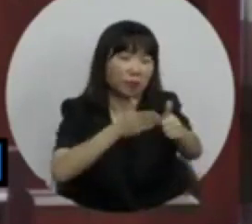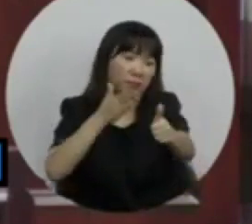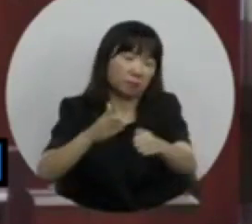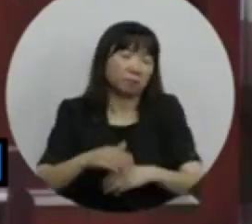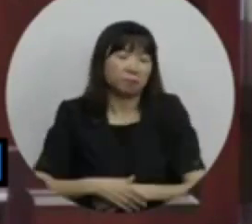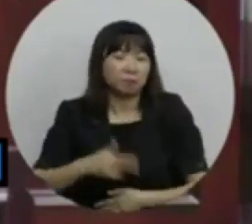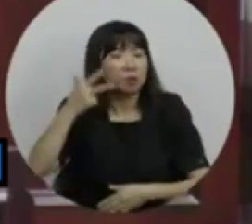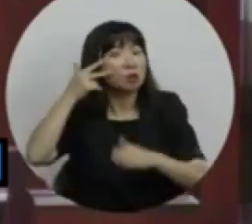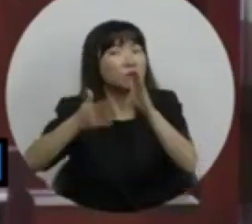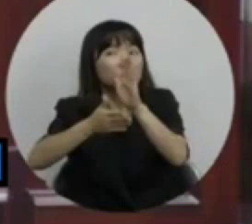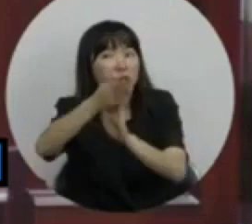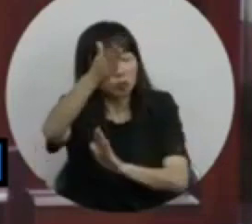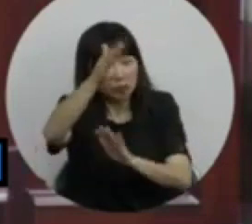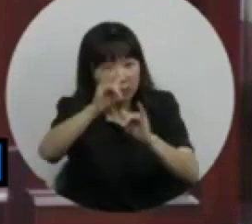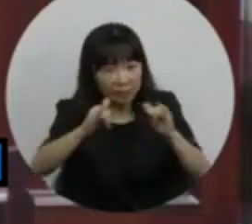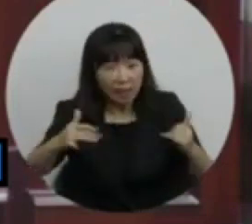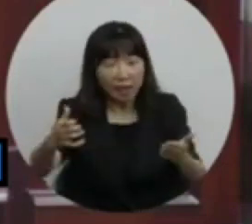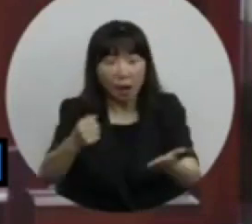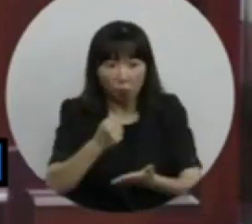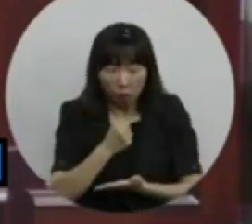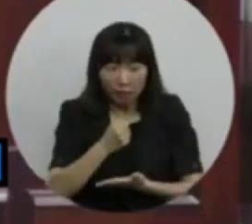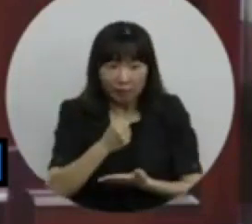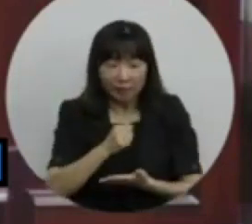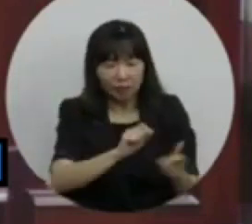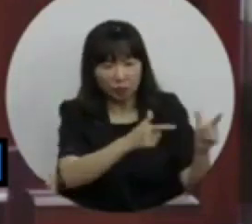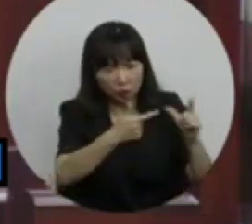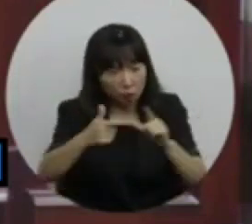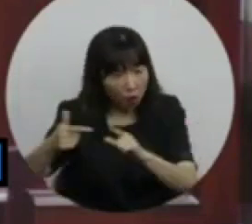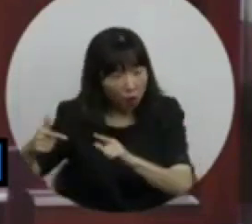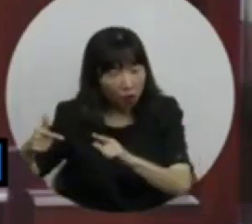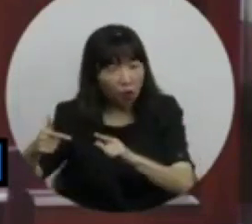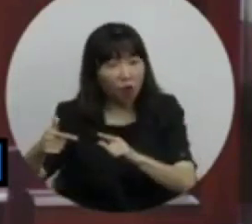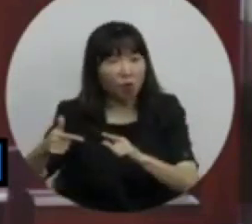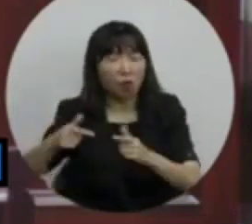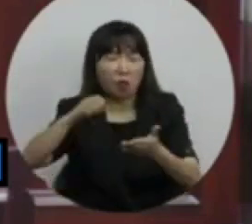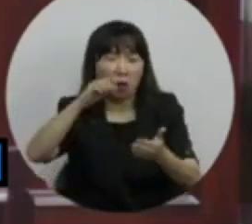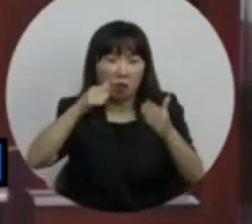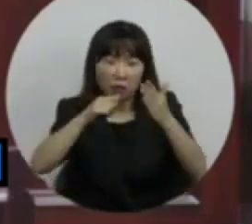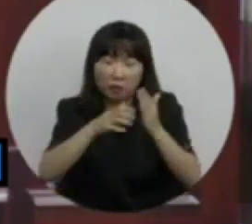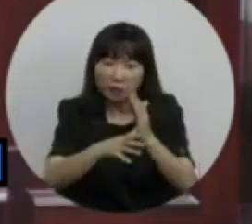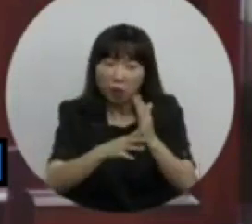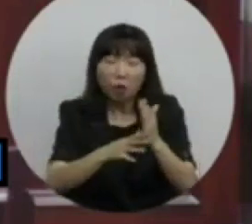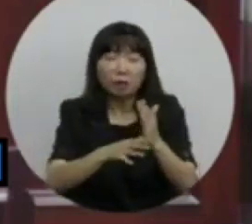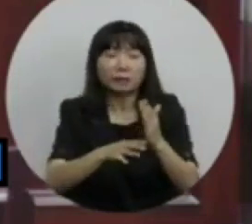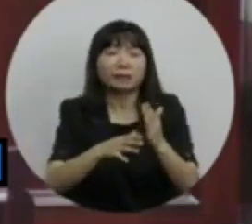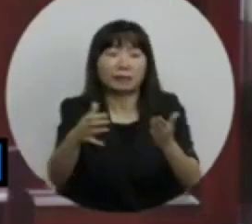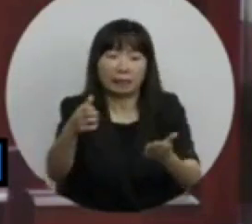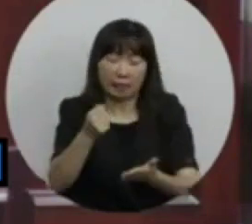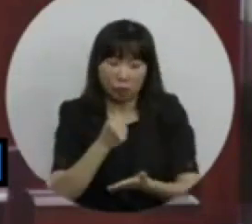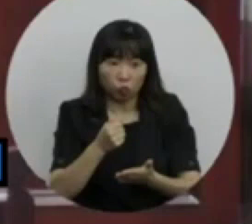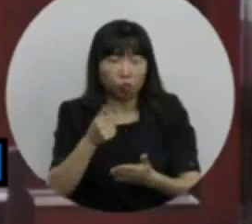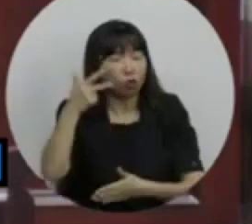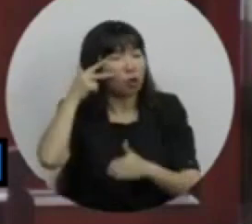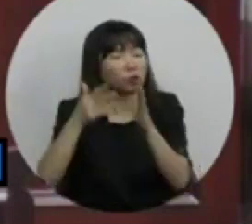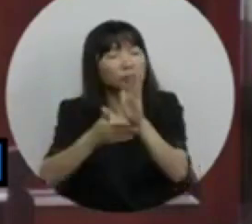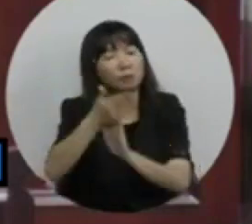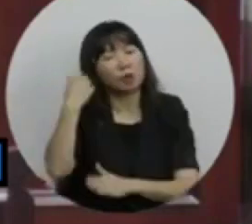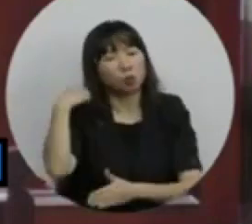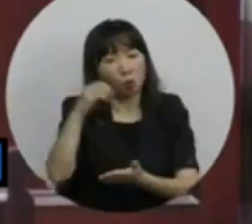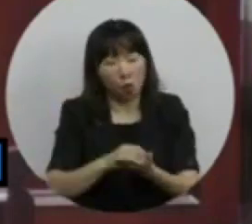여주시가 가지고 있는 자원을 최대한 활용하여 여주 시민의 품으로 돌려드리고 있습니다.